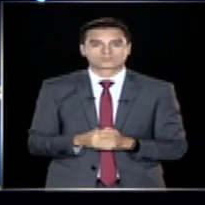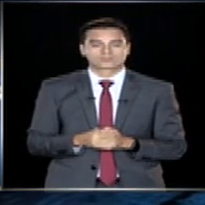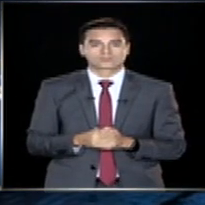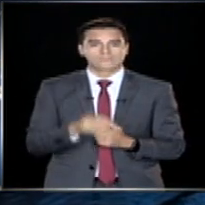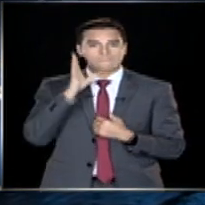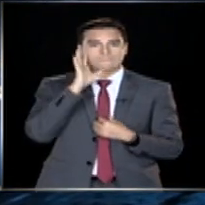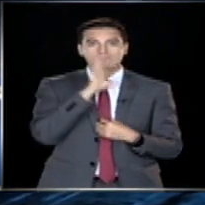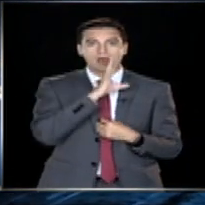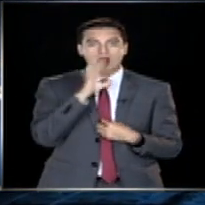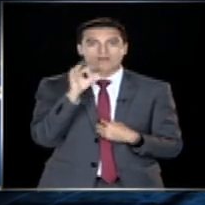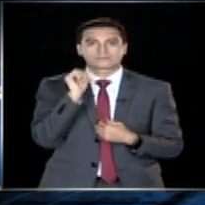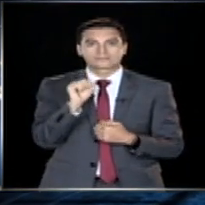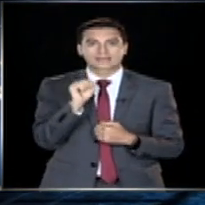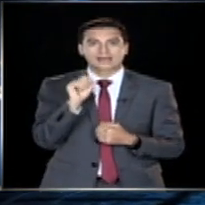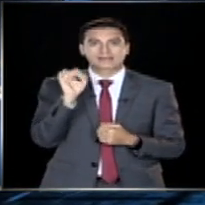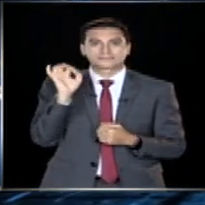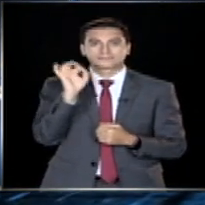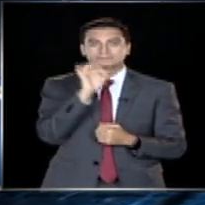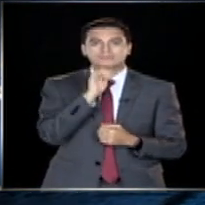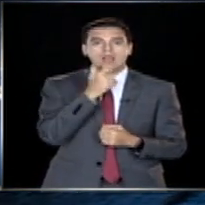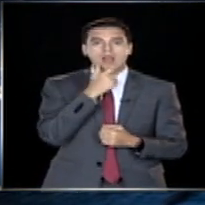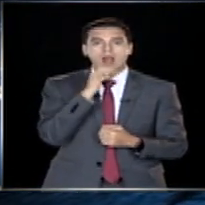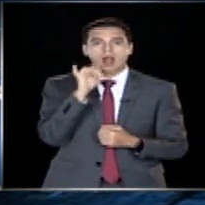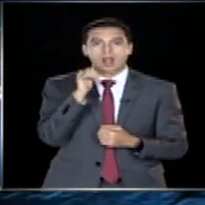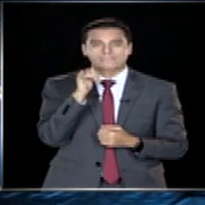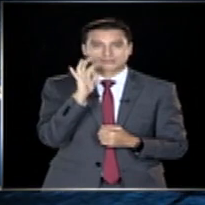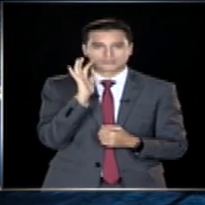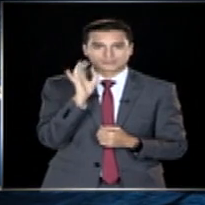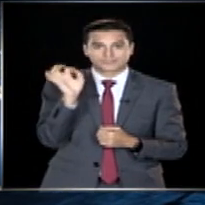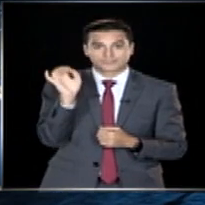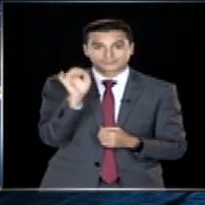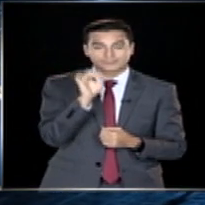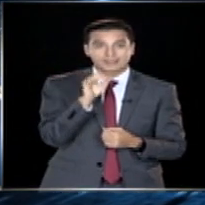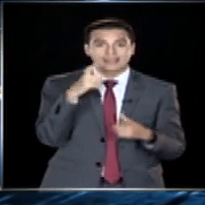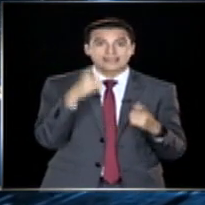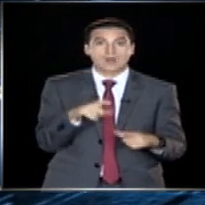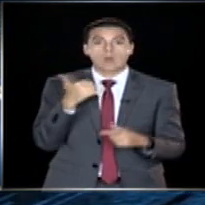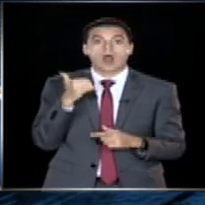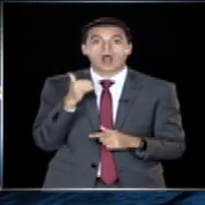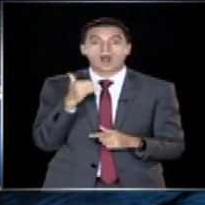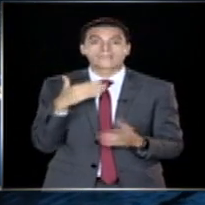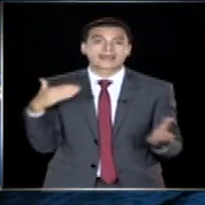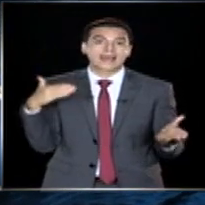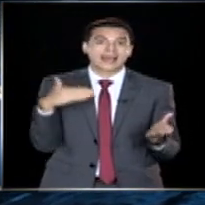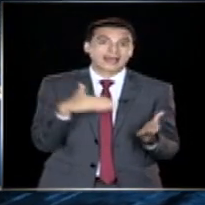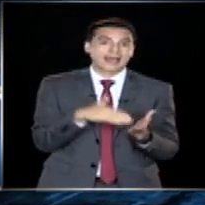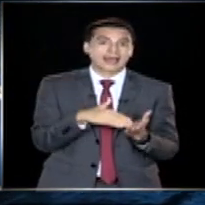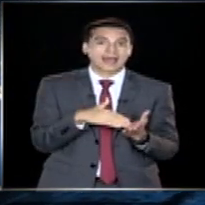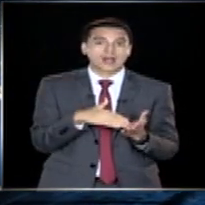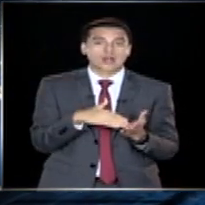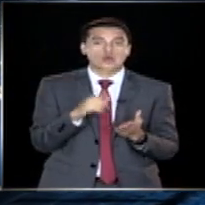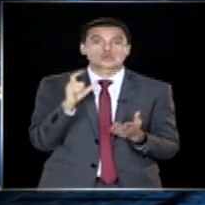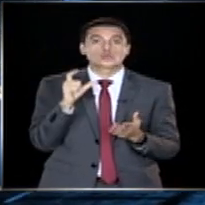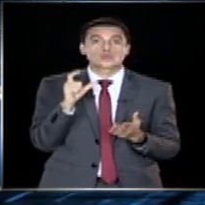وفقا للأبجدية العربية، دولة عربية تنتهي هي وعاصمتها